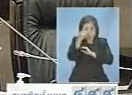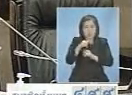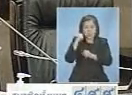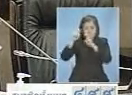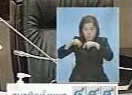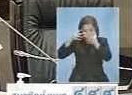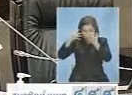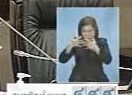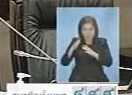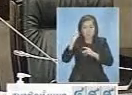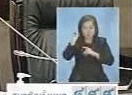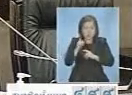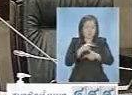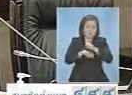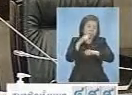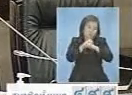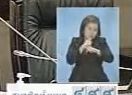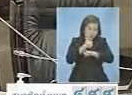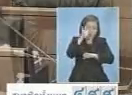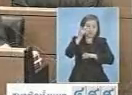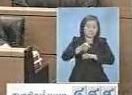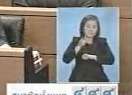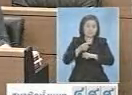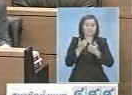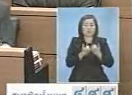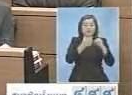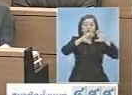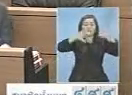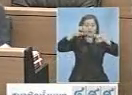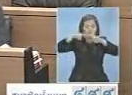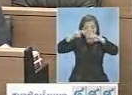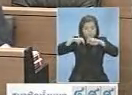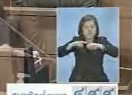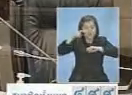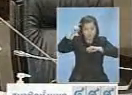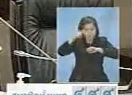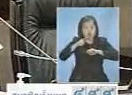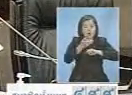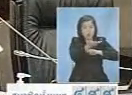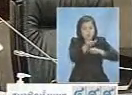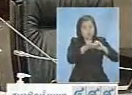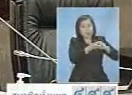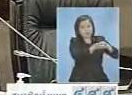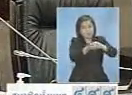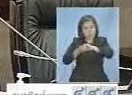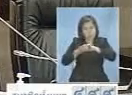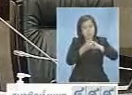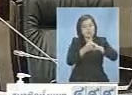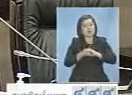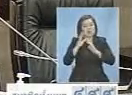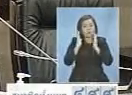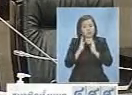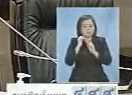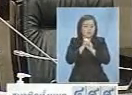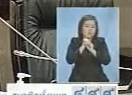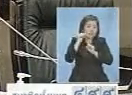ววันนี้งานวิจัยของภาครัฐเนี่ยจะต้องแสวงหาความร่วมมือกับภาคเอกชนครับเพราะเรามี